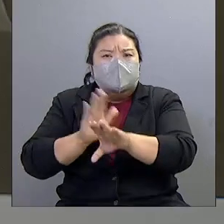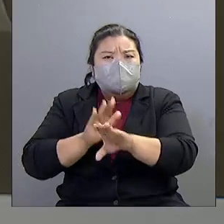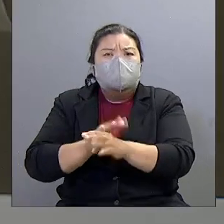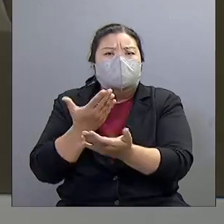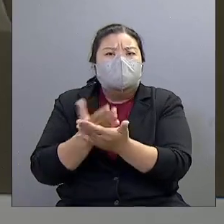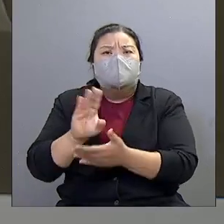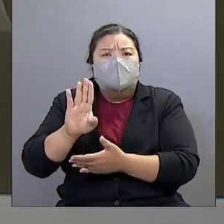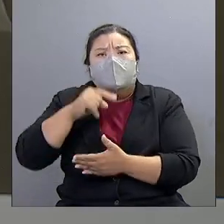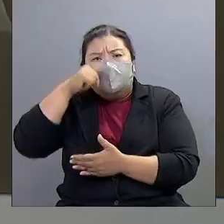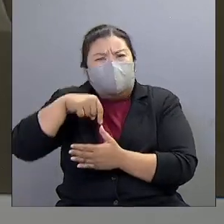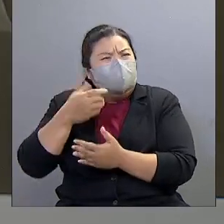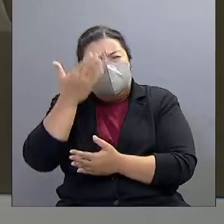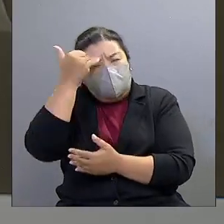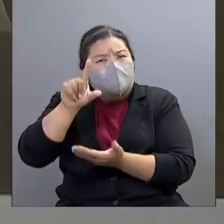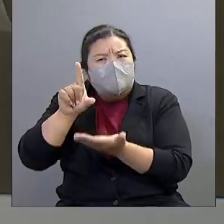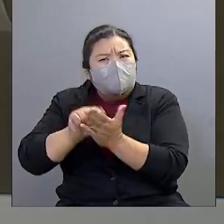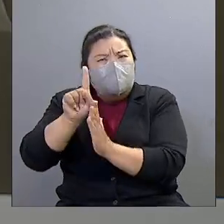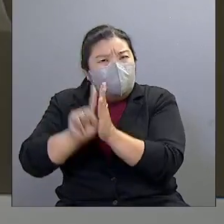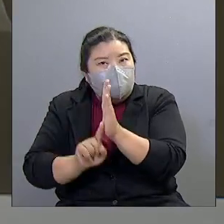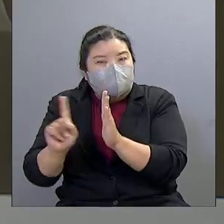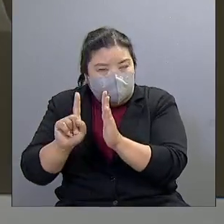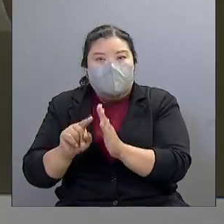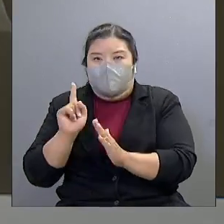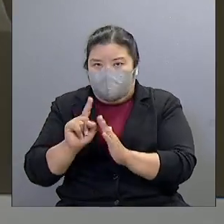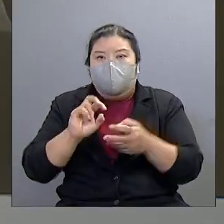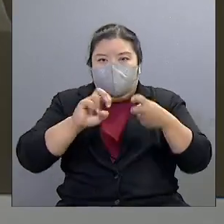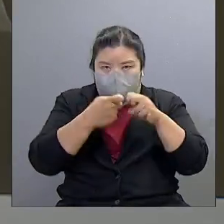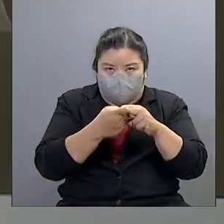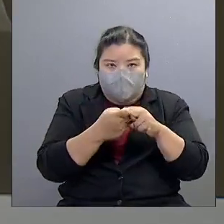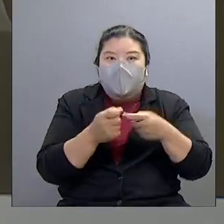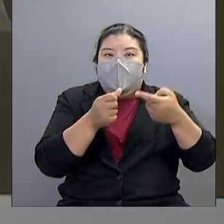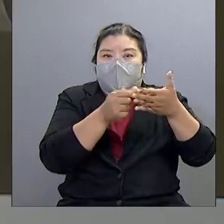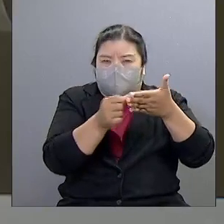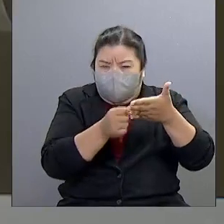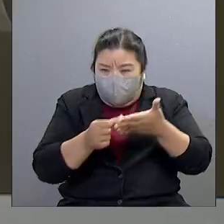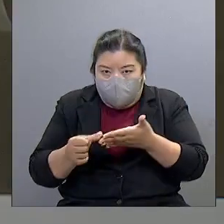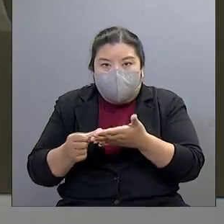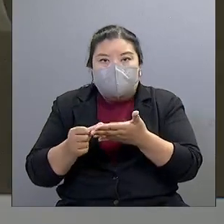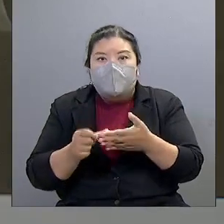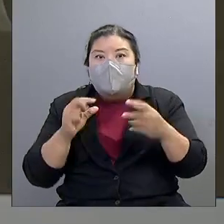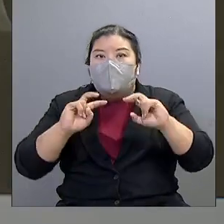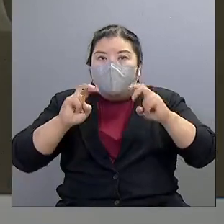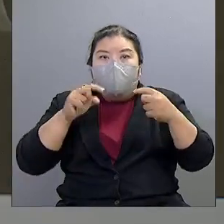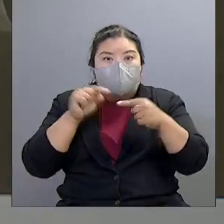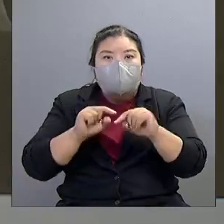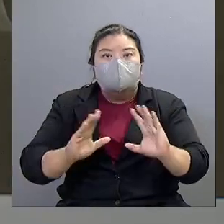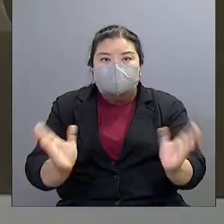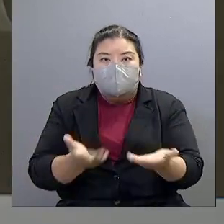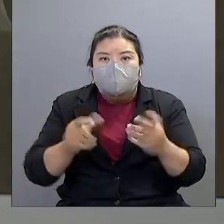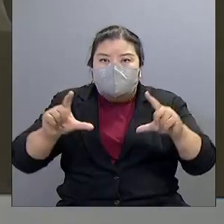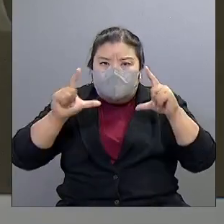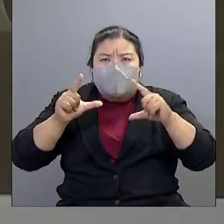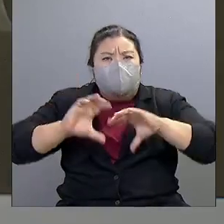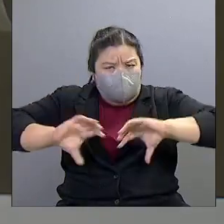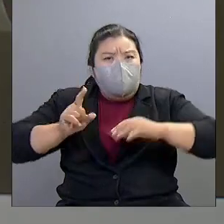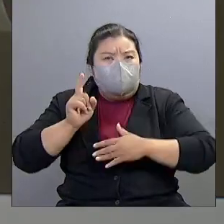เลยละค่ะพลเอกประวิตรบอกว่าต้องขันน็อตทุกเรื่องกระตุ้นเรตติ้งรัฐบาลกันหน่อยส่วนเรื่องที่ใส่กางเกงยีน